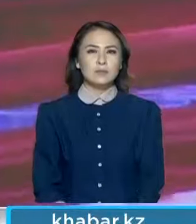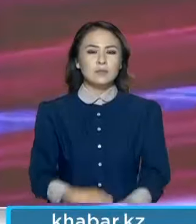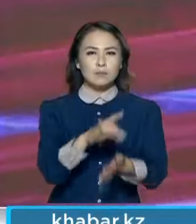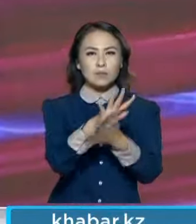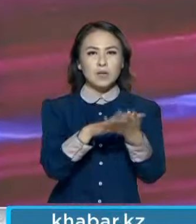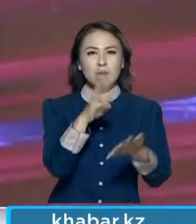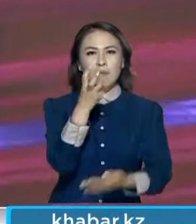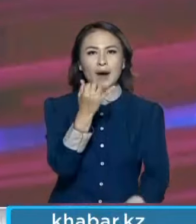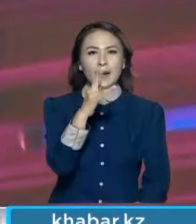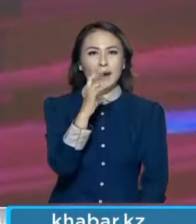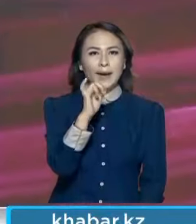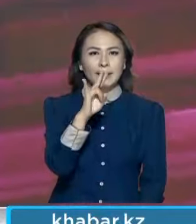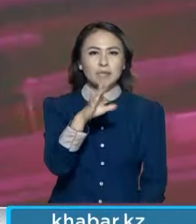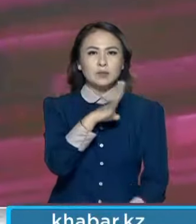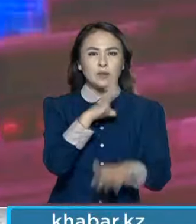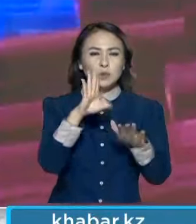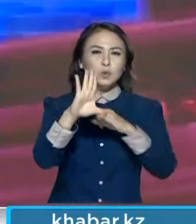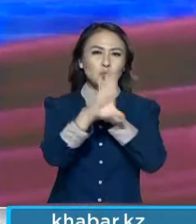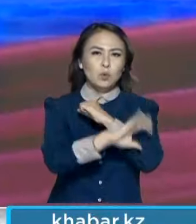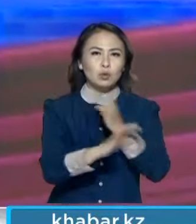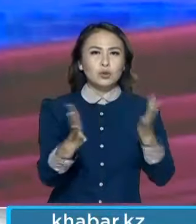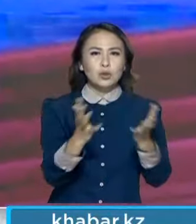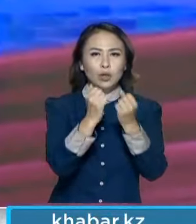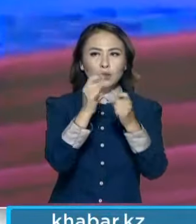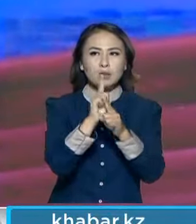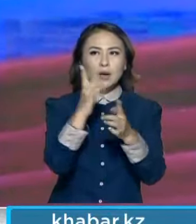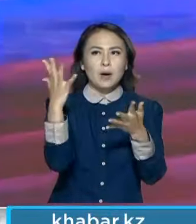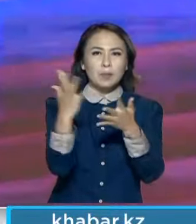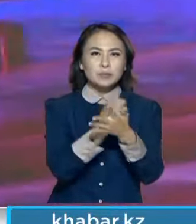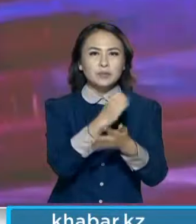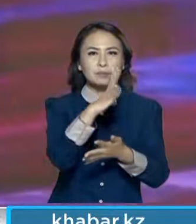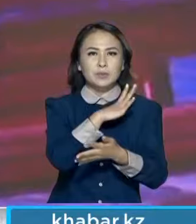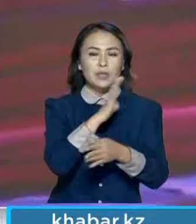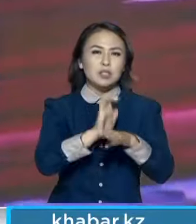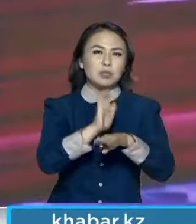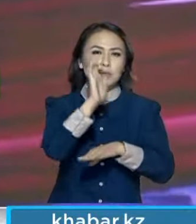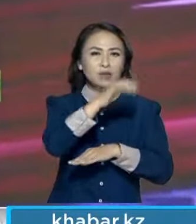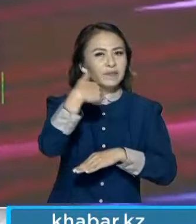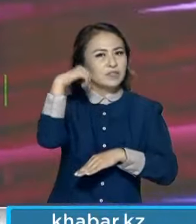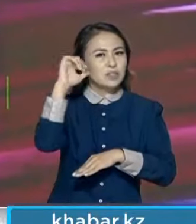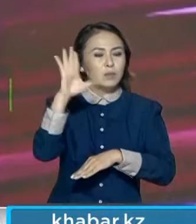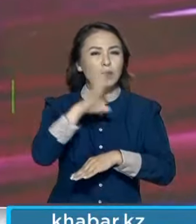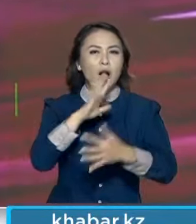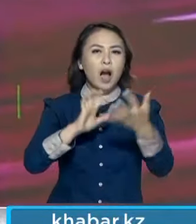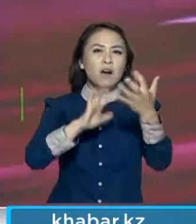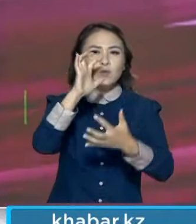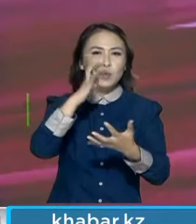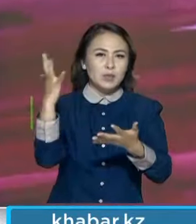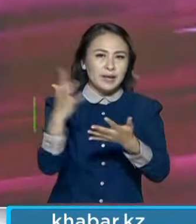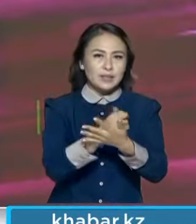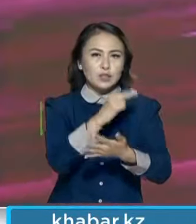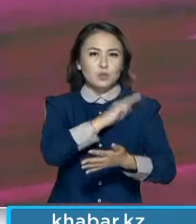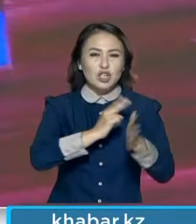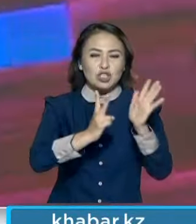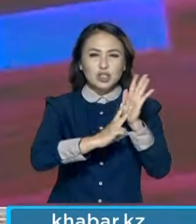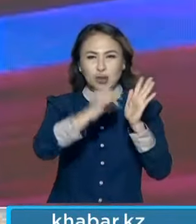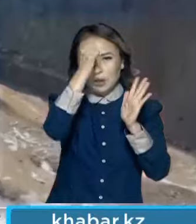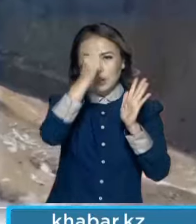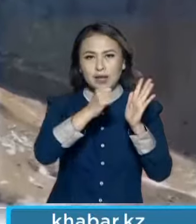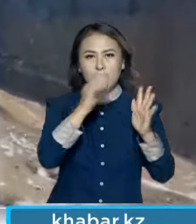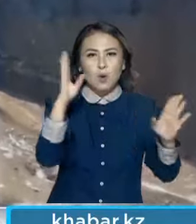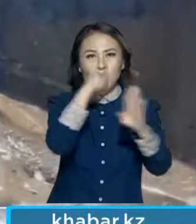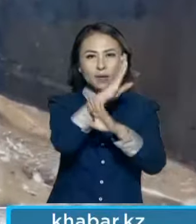Жалғастырамыз, Майғайың кенішінде соңғы құтқарушының денесі табылып сараптамаға жіберілді. Күні кеше автобус анықталған. Іздеу жұмыстары 7 айға